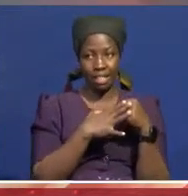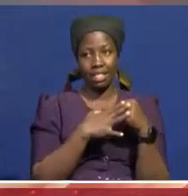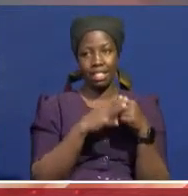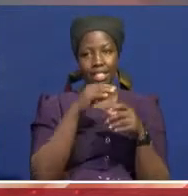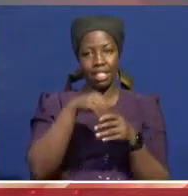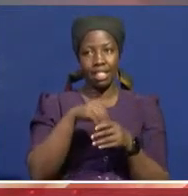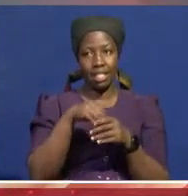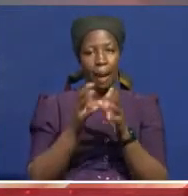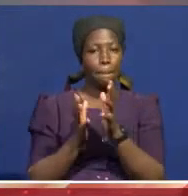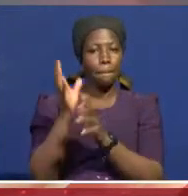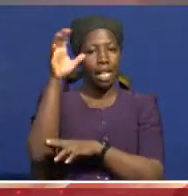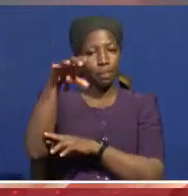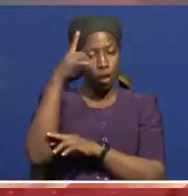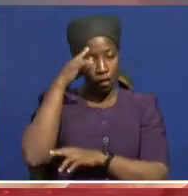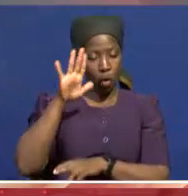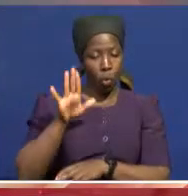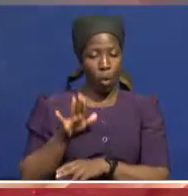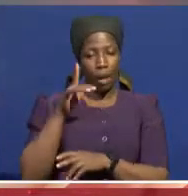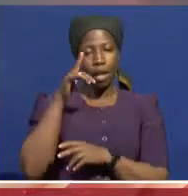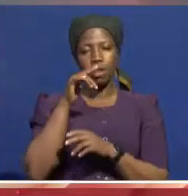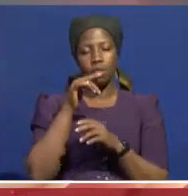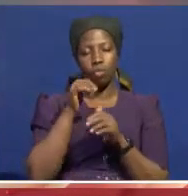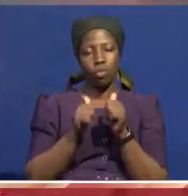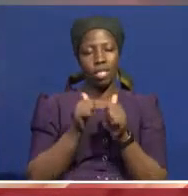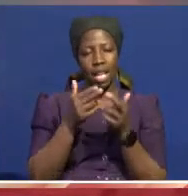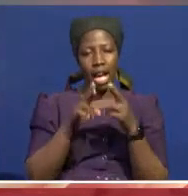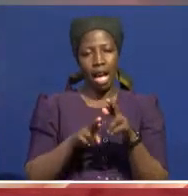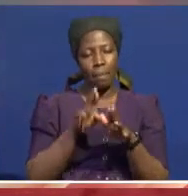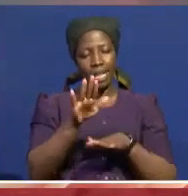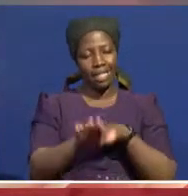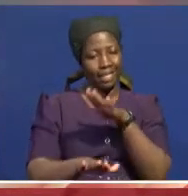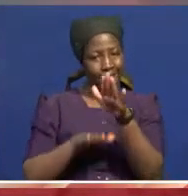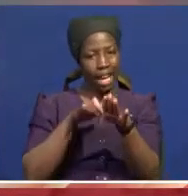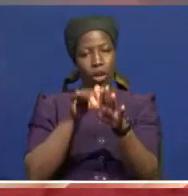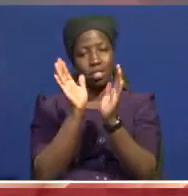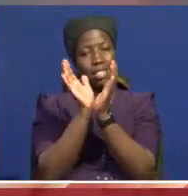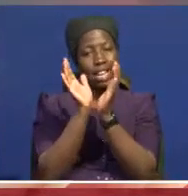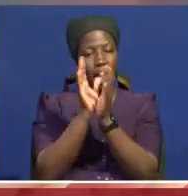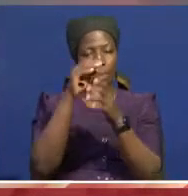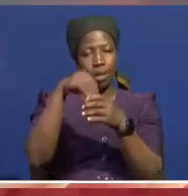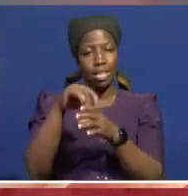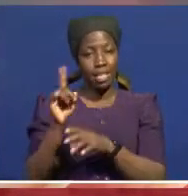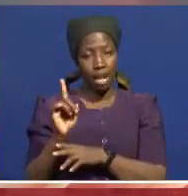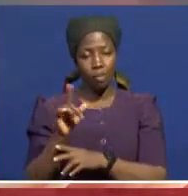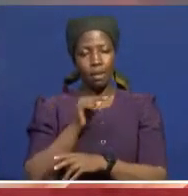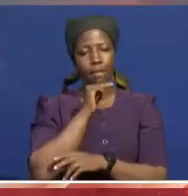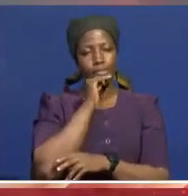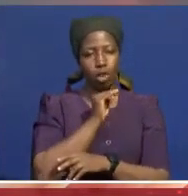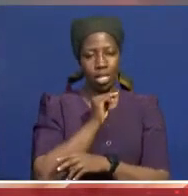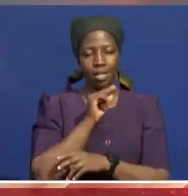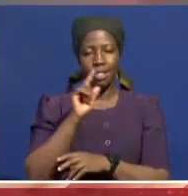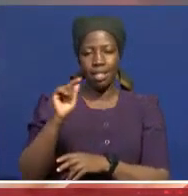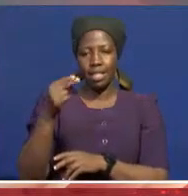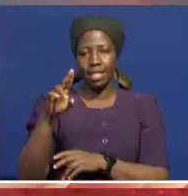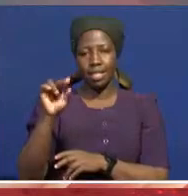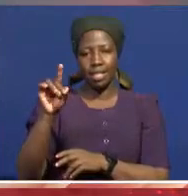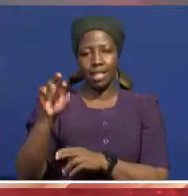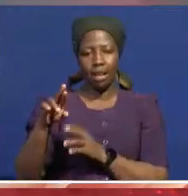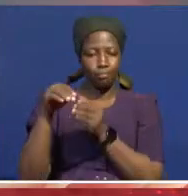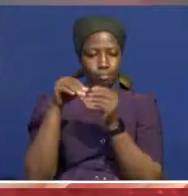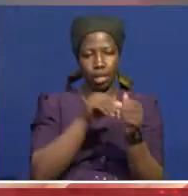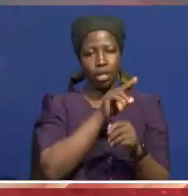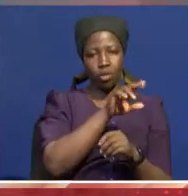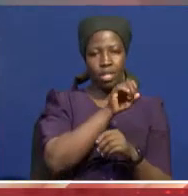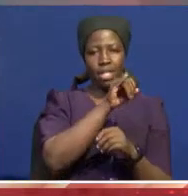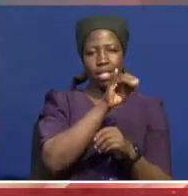kikapu kwa wanawake iliyochezwa katika ukumbi uwanja wa taifa wa Nyayo hapa mjini Nairobi. Katika kitengo cha wanaume Thunder ilemea USIU Tigers